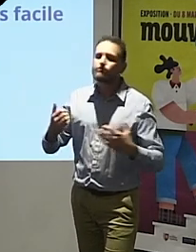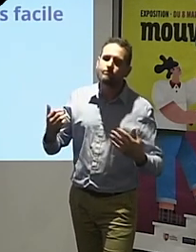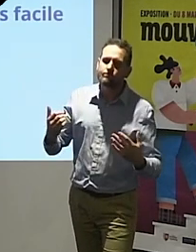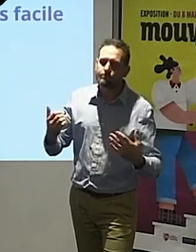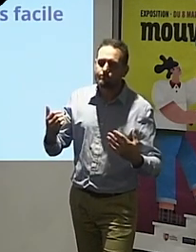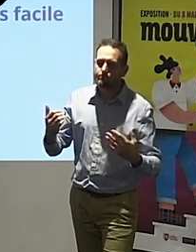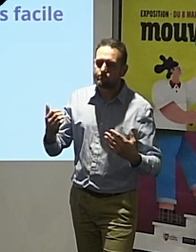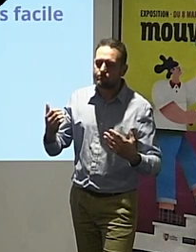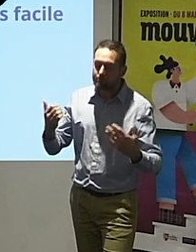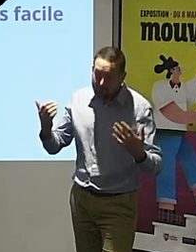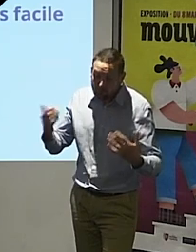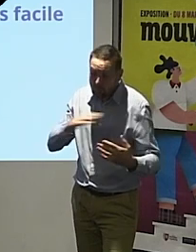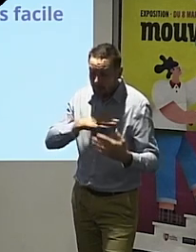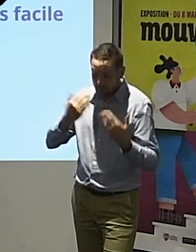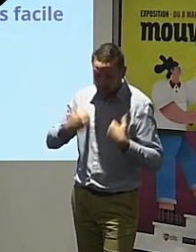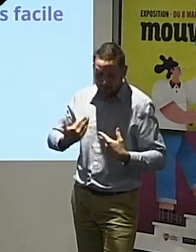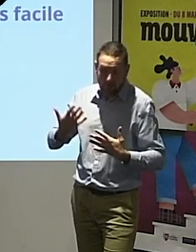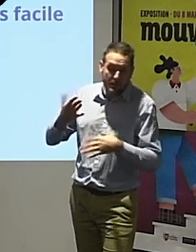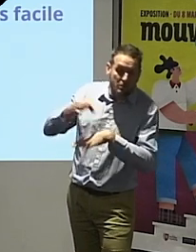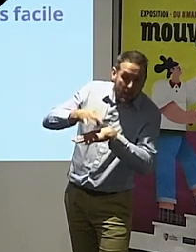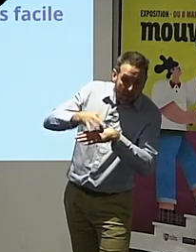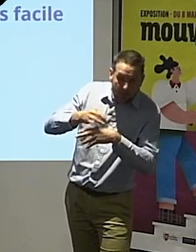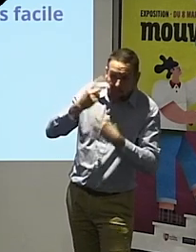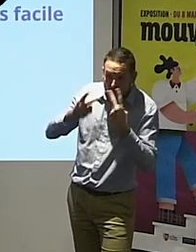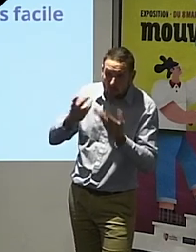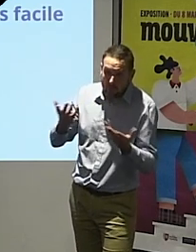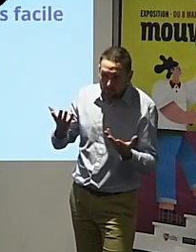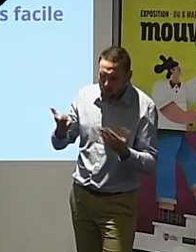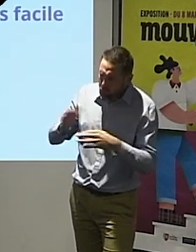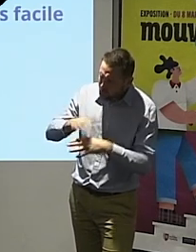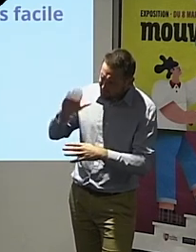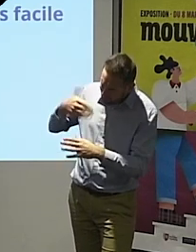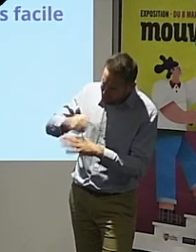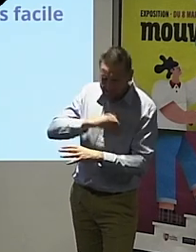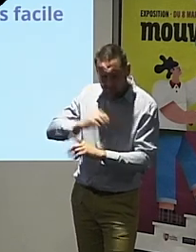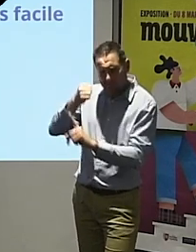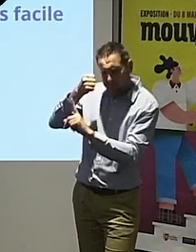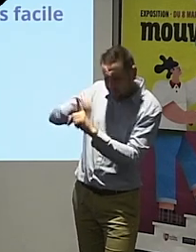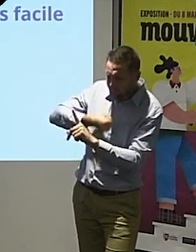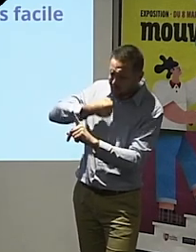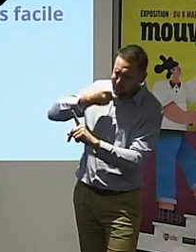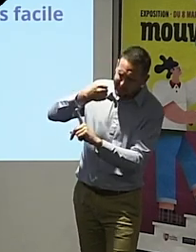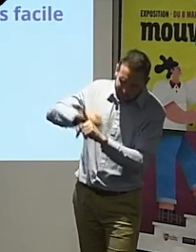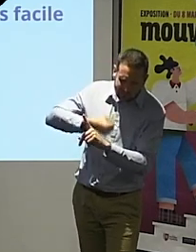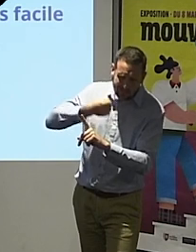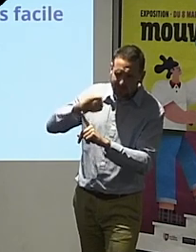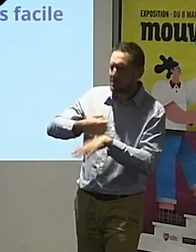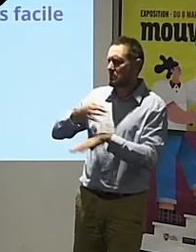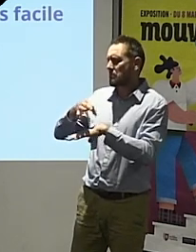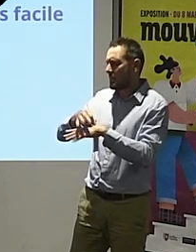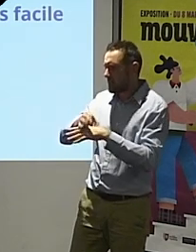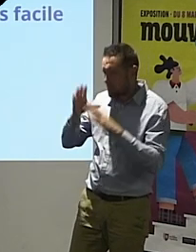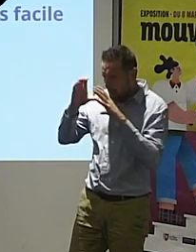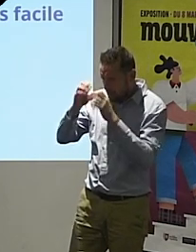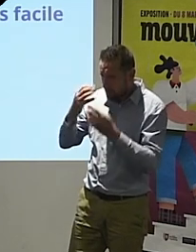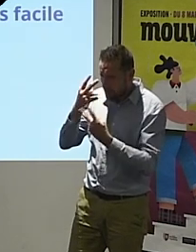je me suis pris, c'est une maladie. Et j'ai combattu cette maladie. Et en fait, j'ai pris Dieu